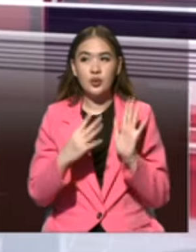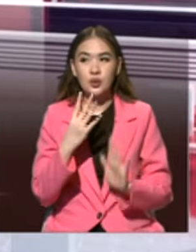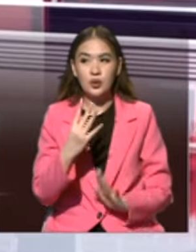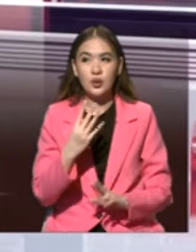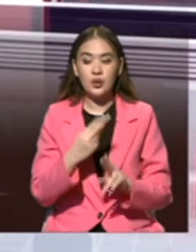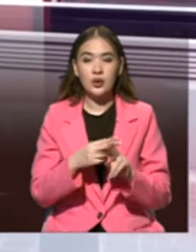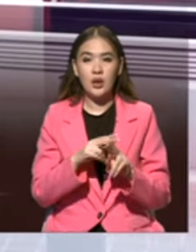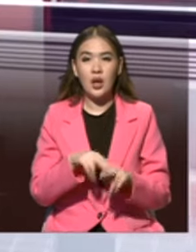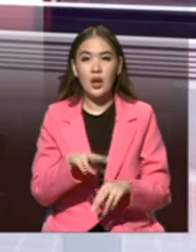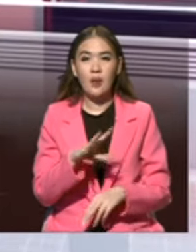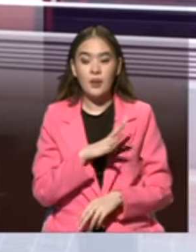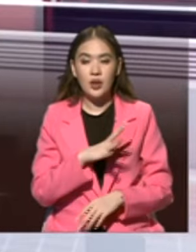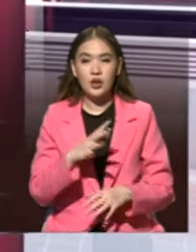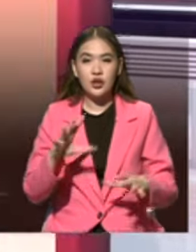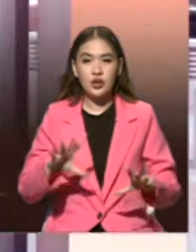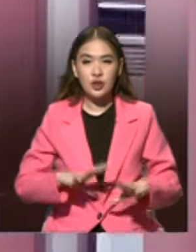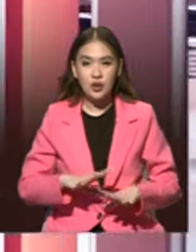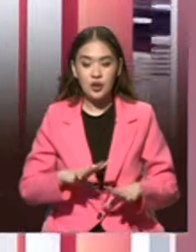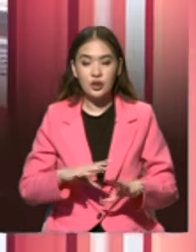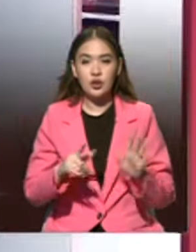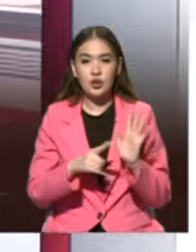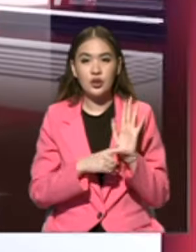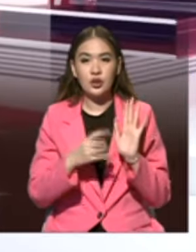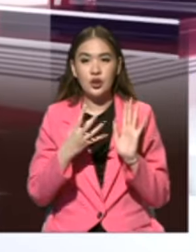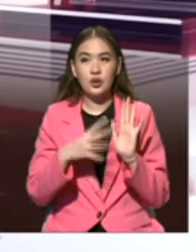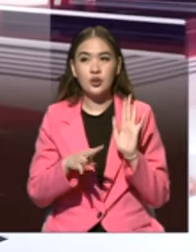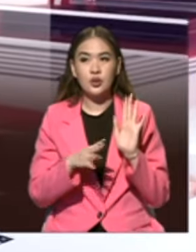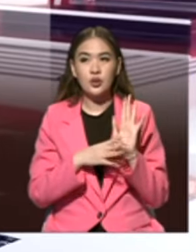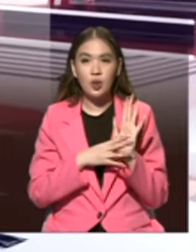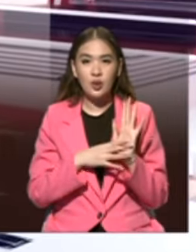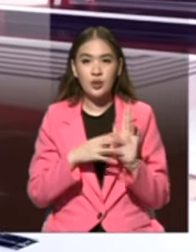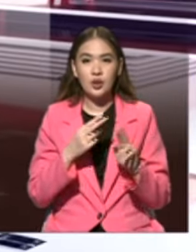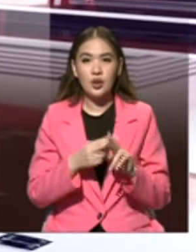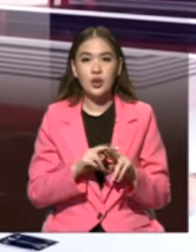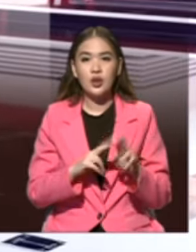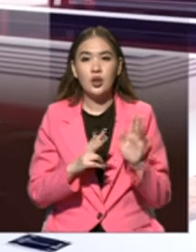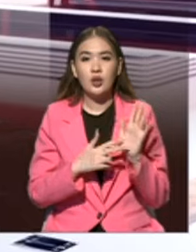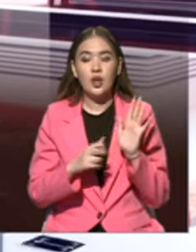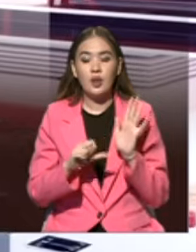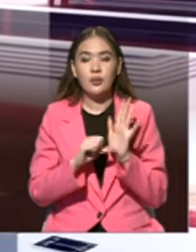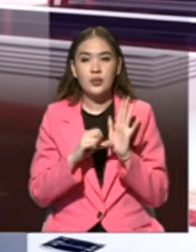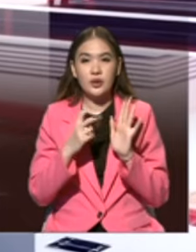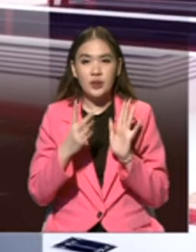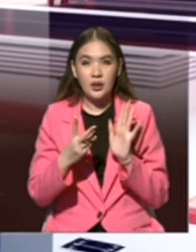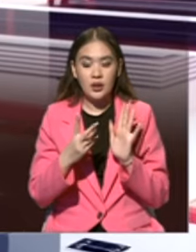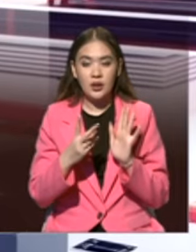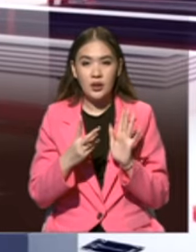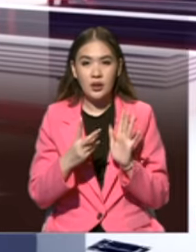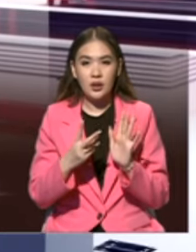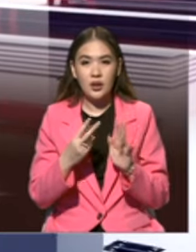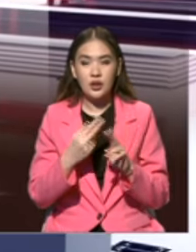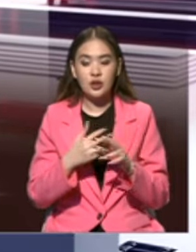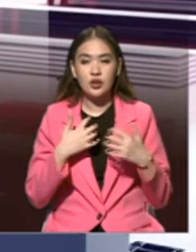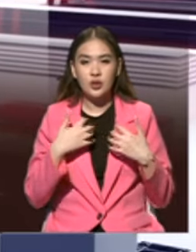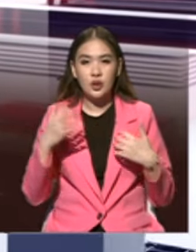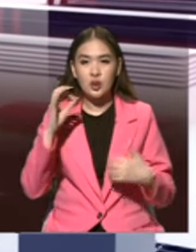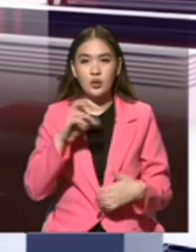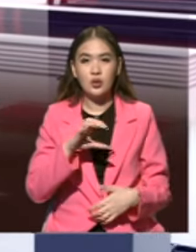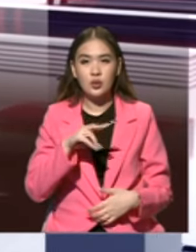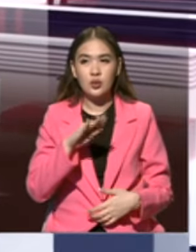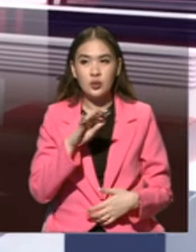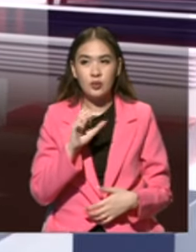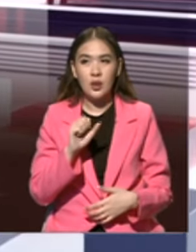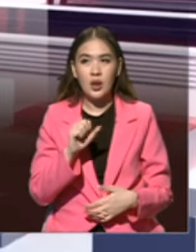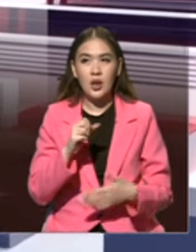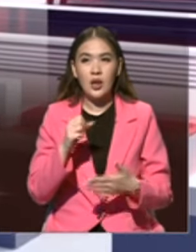жылқы, 749 бас ұсақ мал, 862 бас әрі қара малдың ветслужбалары мен